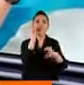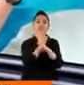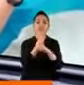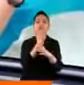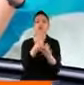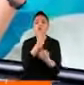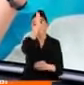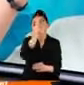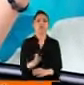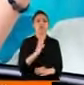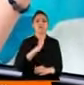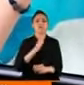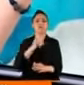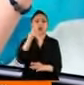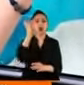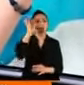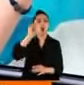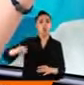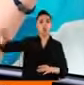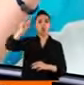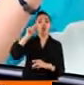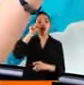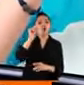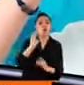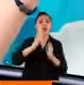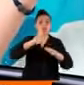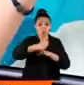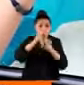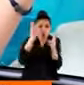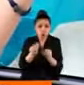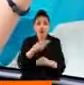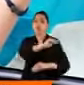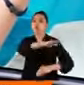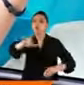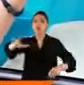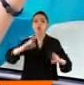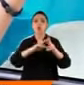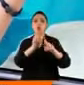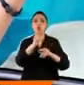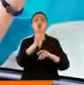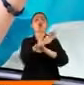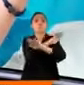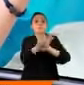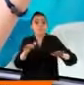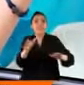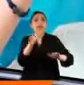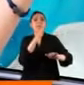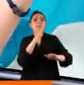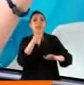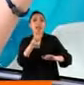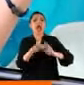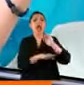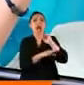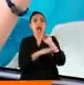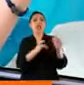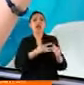tehdit çok daha ciddi. Eğer uzmanların şüphesi doğruysa çocuklarımız koronavirüsü atlatsa bile